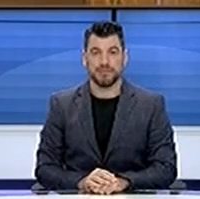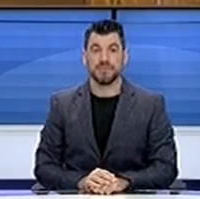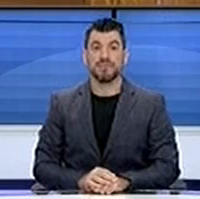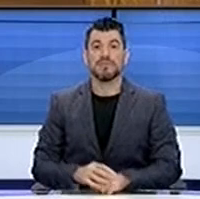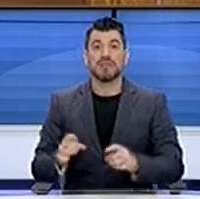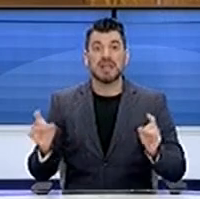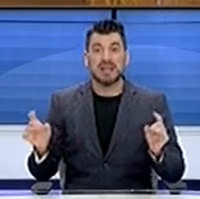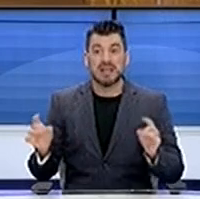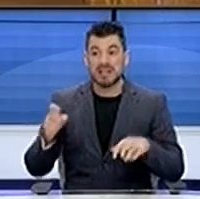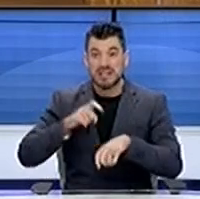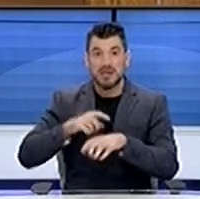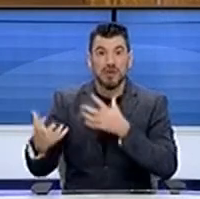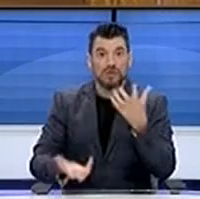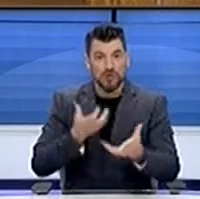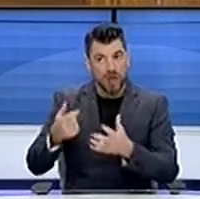στην Εύβοια, στη Λίμνη.